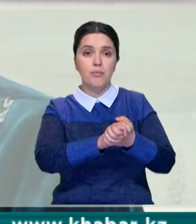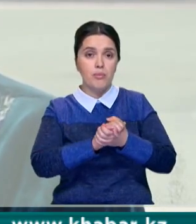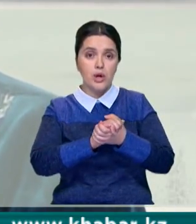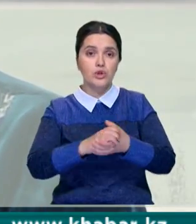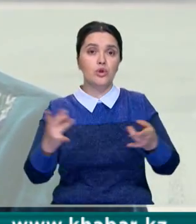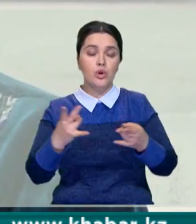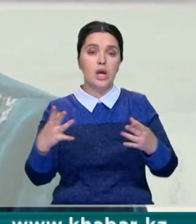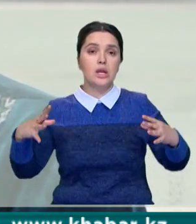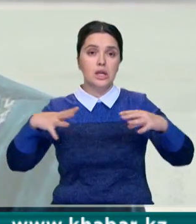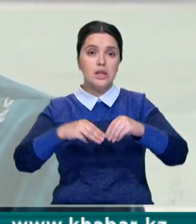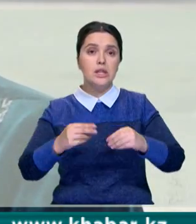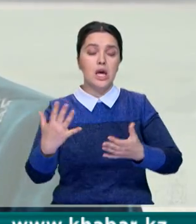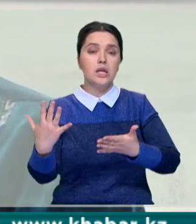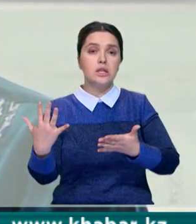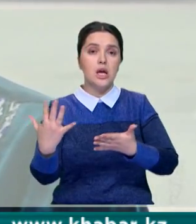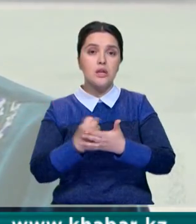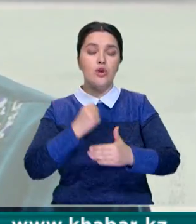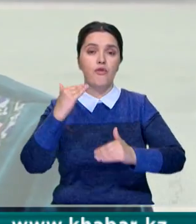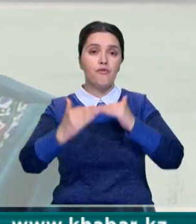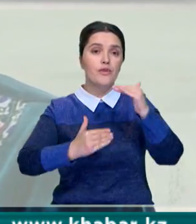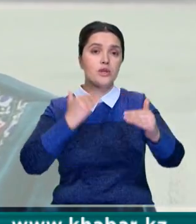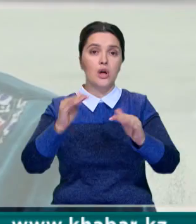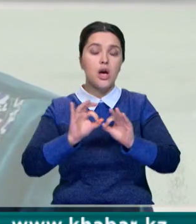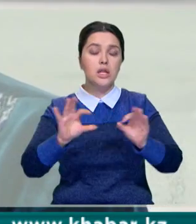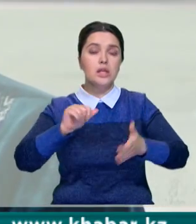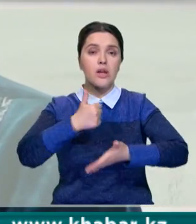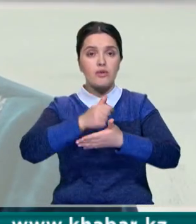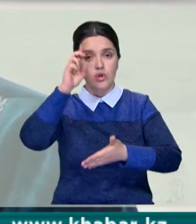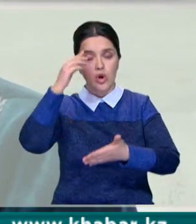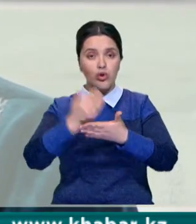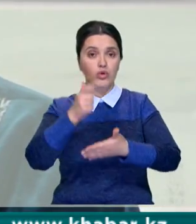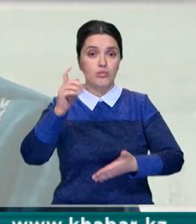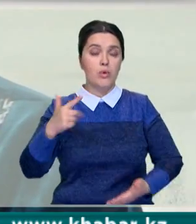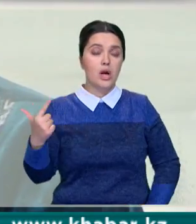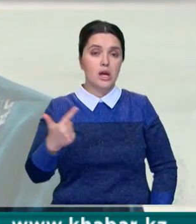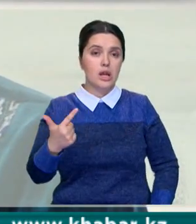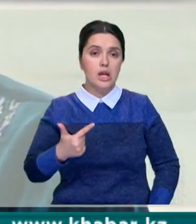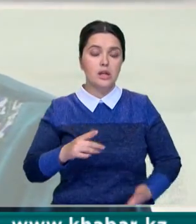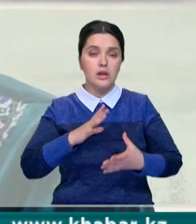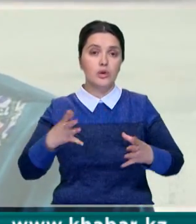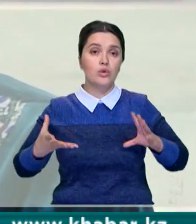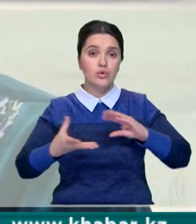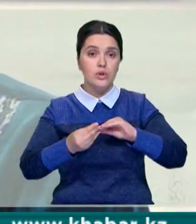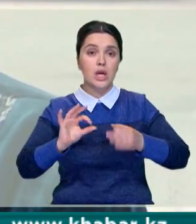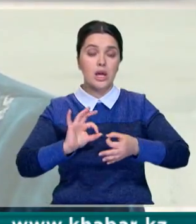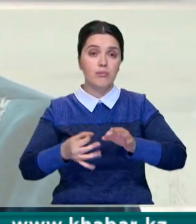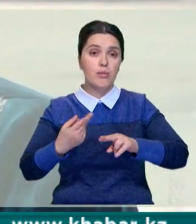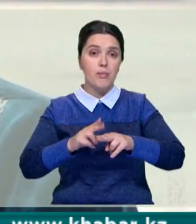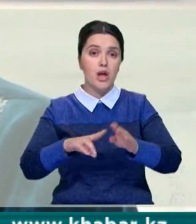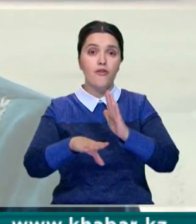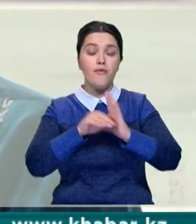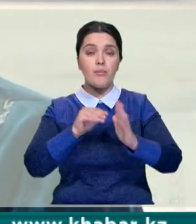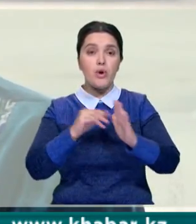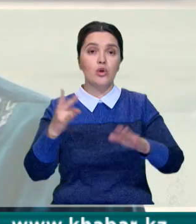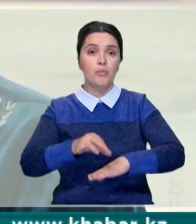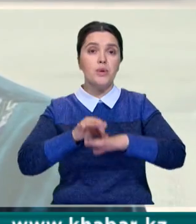единении мы достигнем тех высот, о которых говорил Елбасы. И новый человек станет гарантом этого результата. Именно поэтому выборы нужно провести